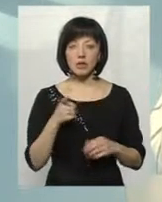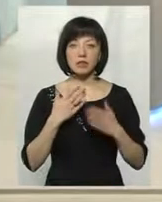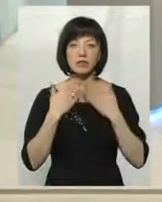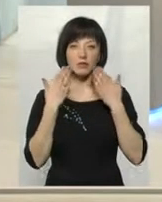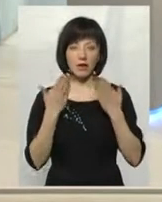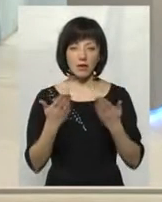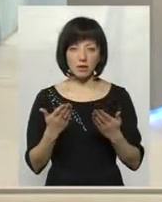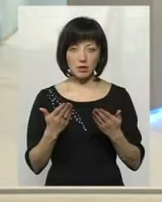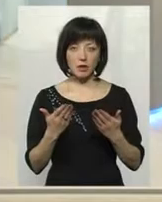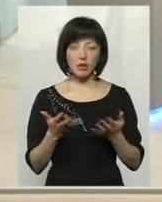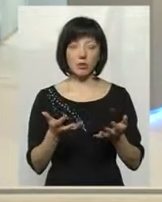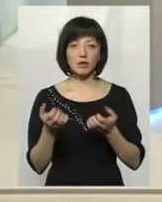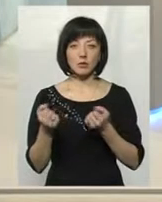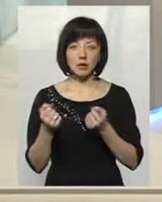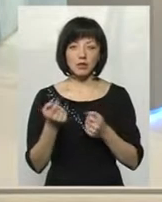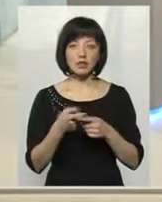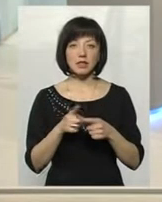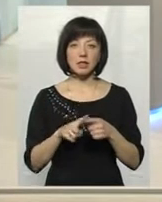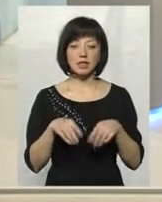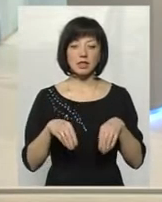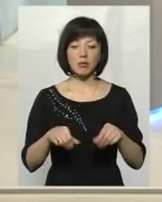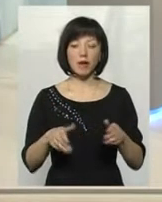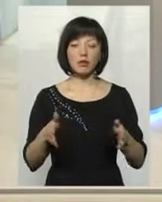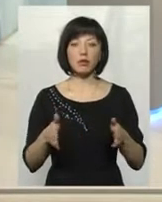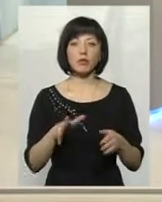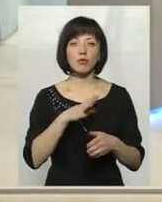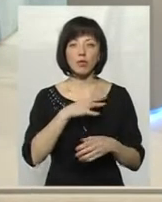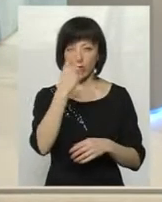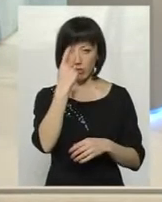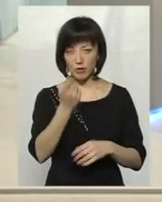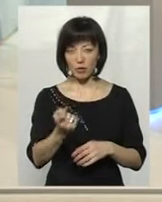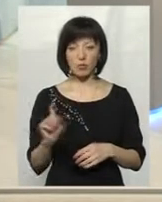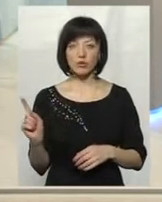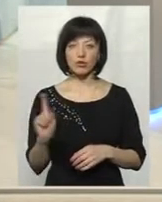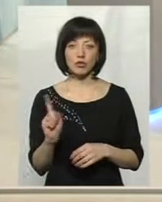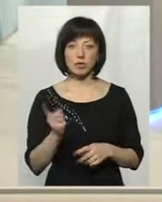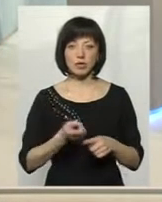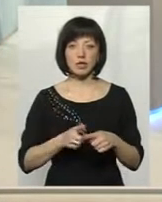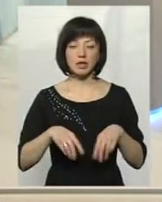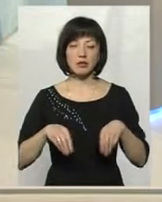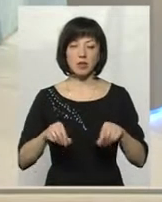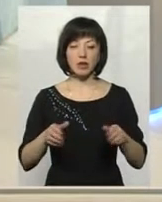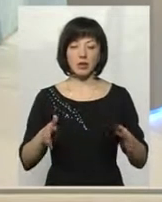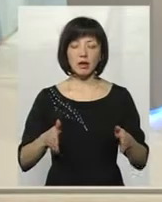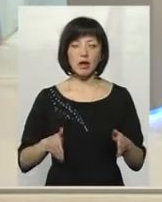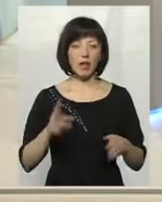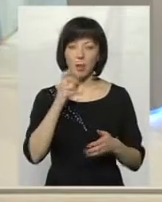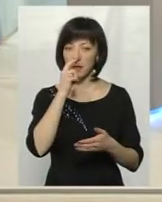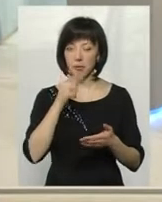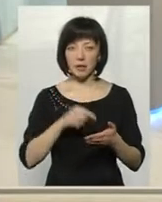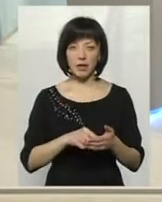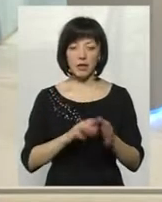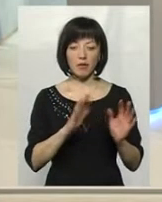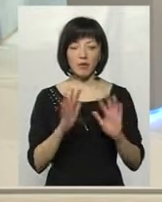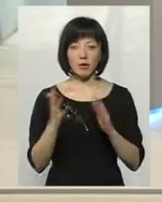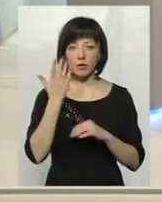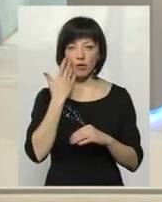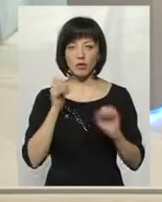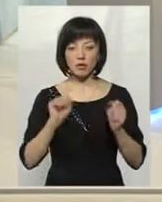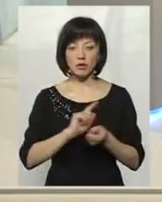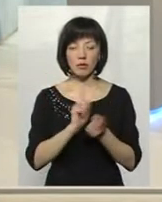звернення за отриманням цієї земельної ділянки було повідомлено, що ця земельна ділянка не підпадає під ті випадки, коли